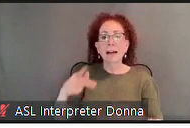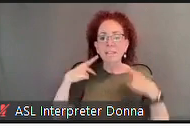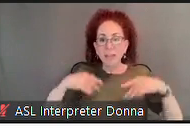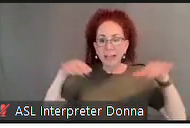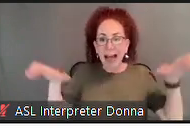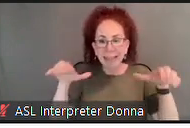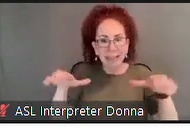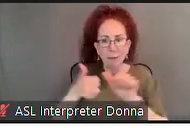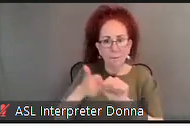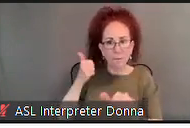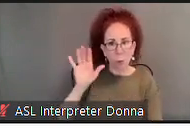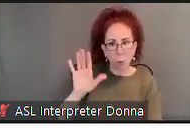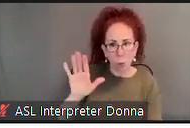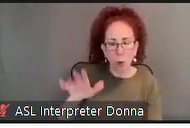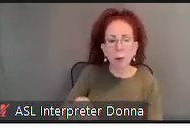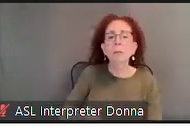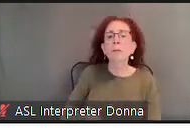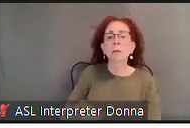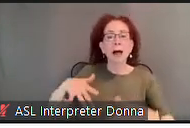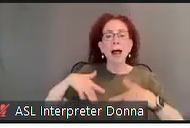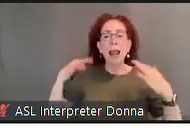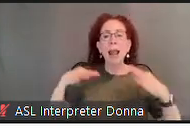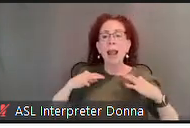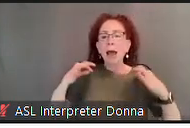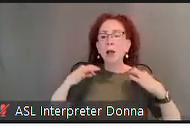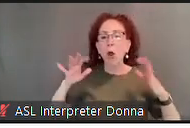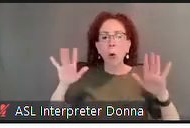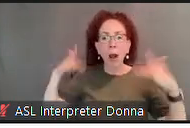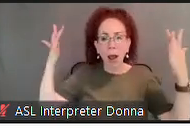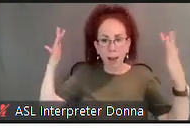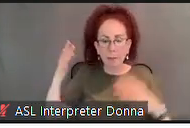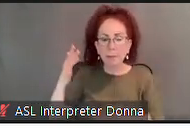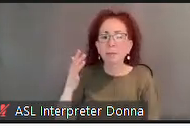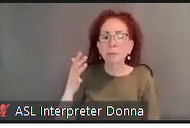要避免身体